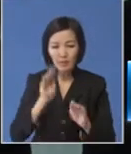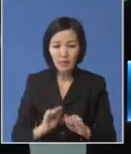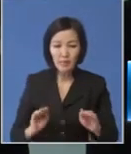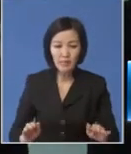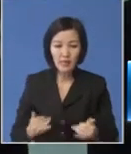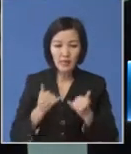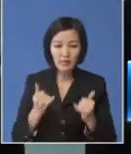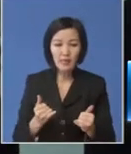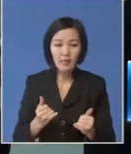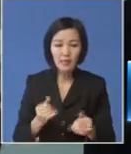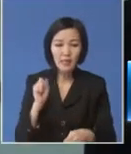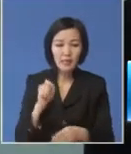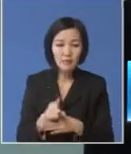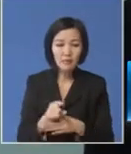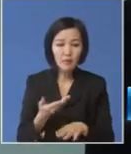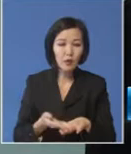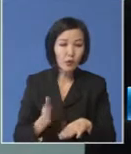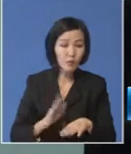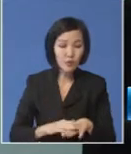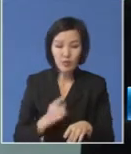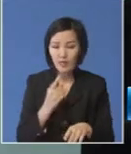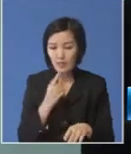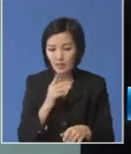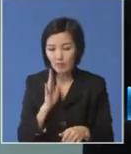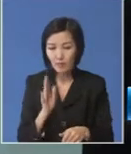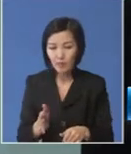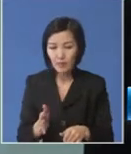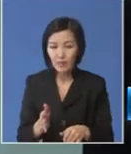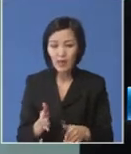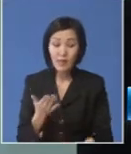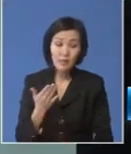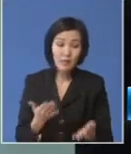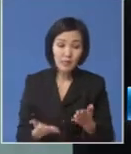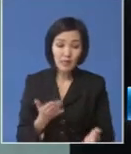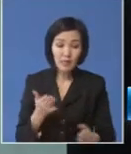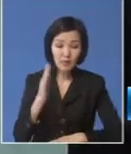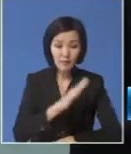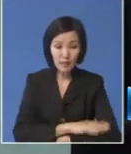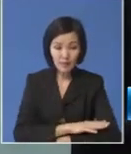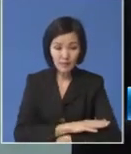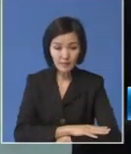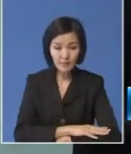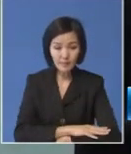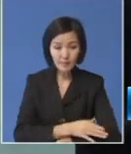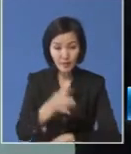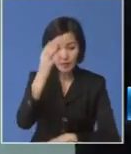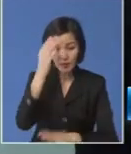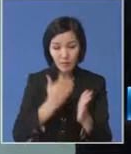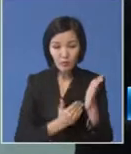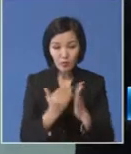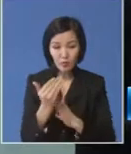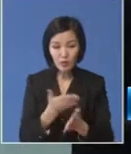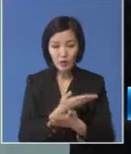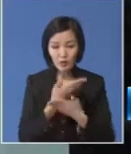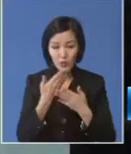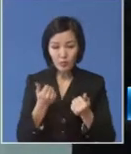әр пәннен келетін өте күрделі болады. Егер де бала сол пәннен білімі жоғары болмаса, ол